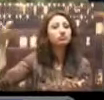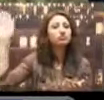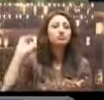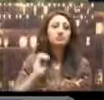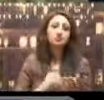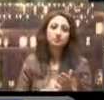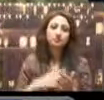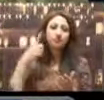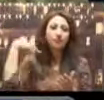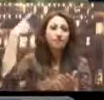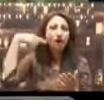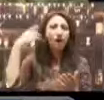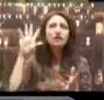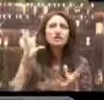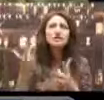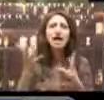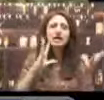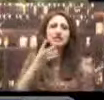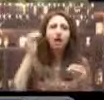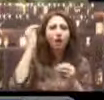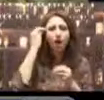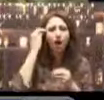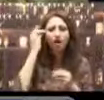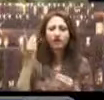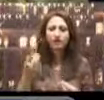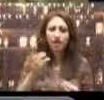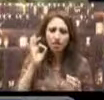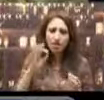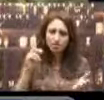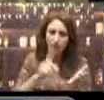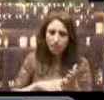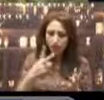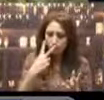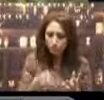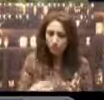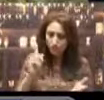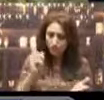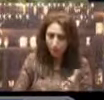وفيها شيء من التفكر يعني هل كل اللي انا شايفه ده حقيقي زي ما هو كده،